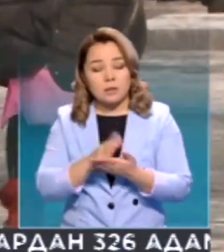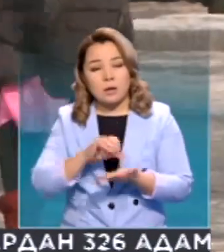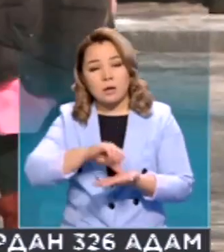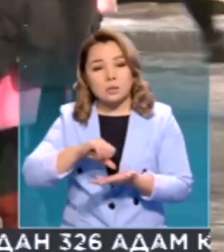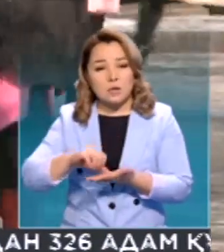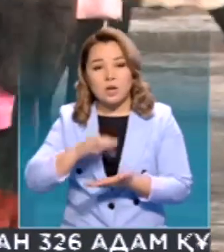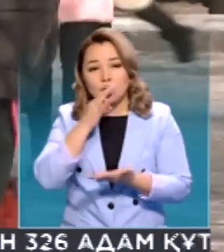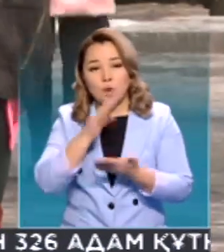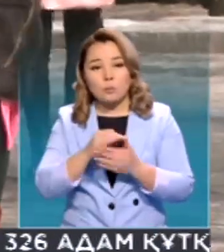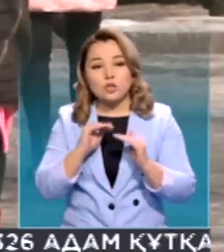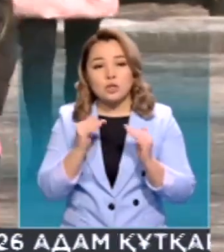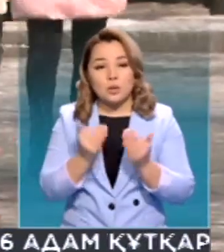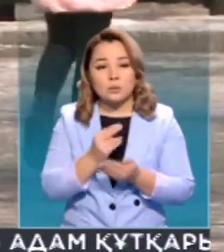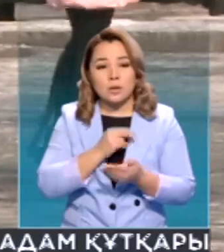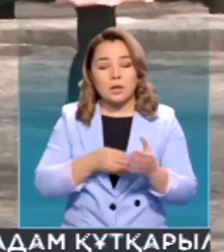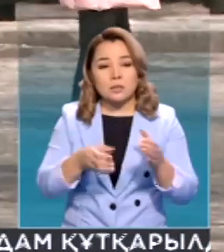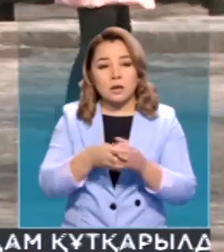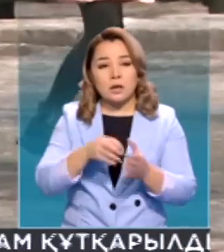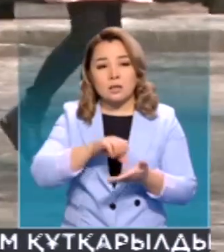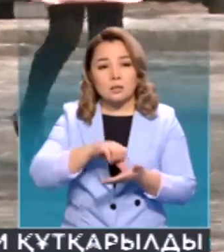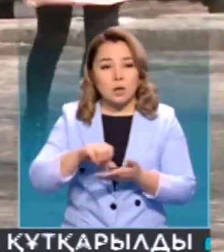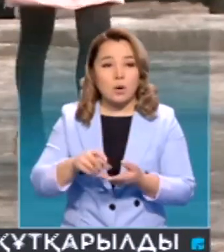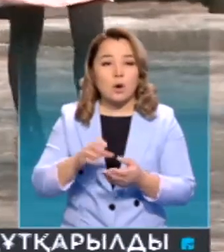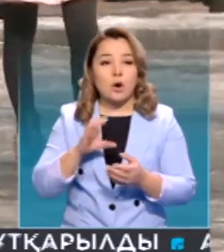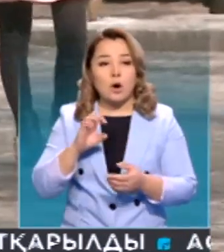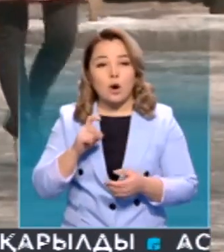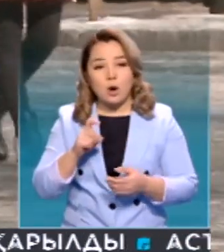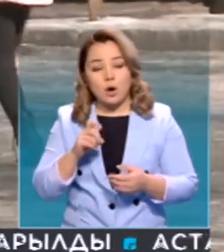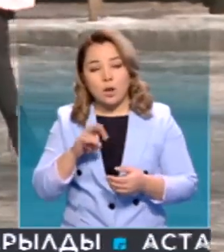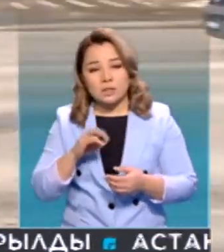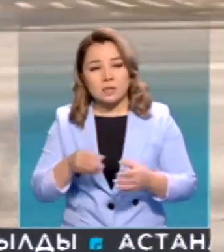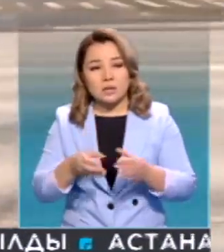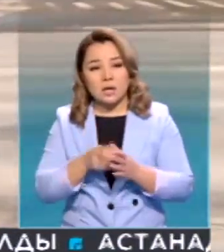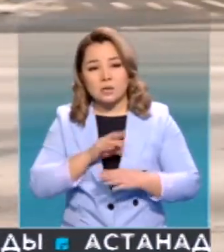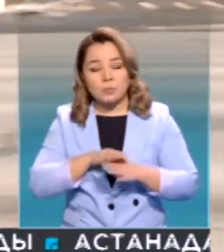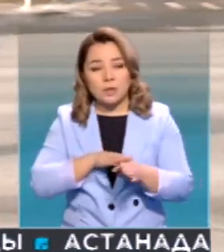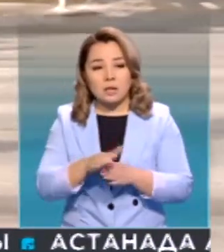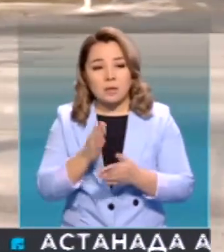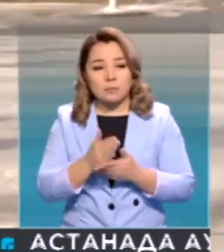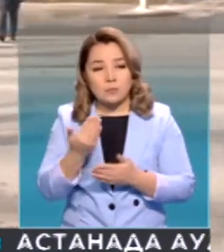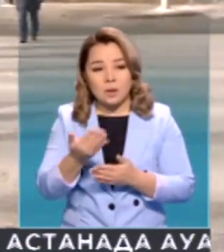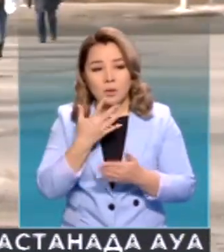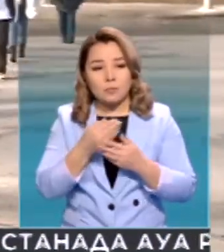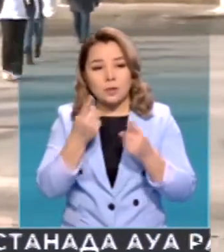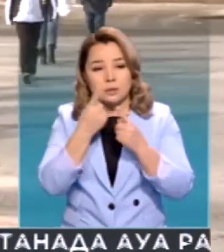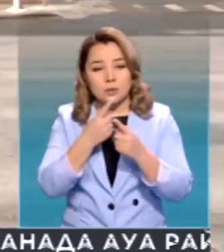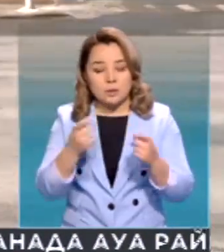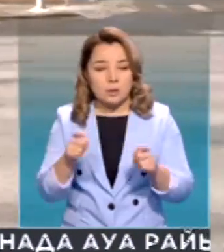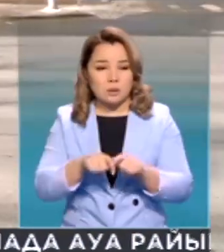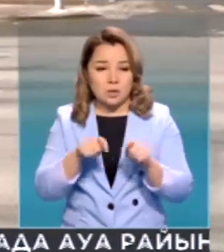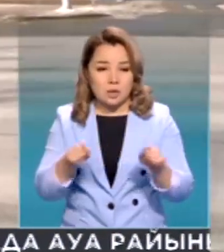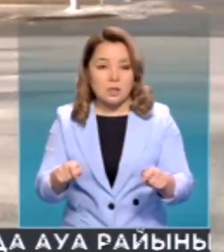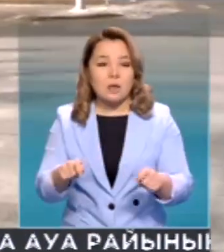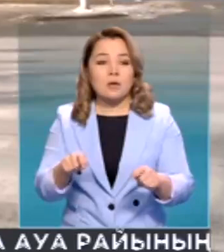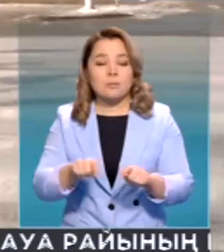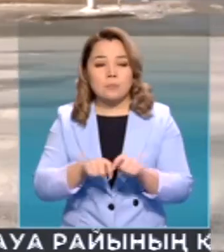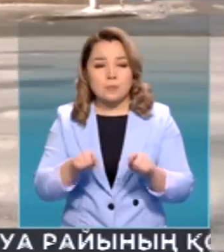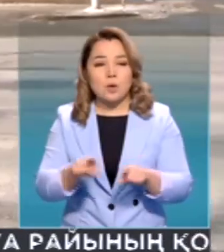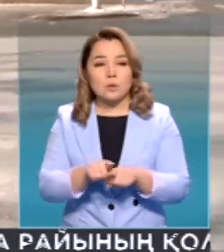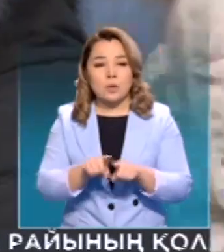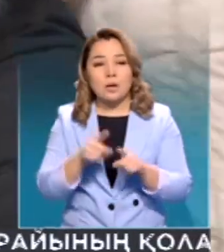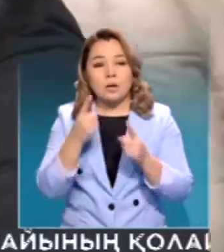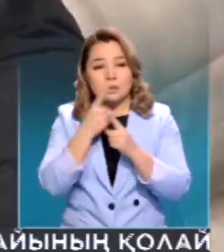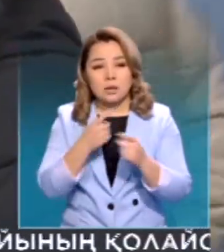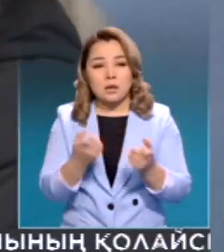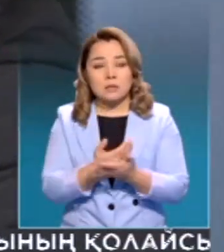қоғам мен жауапкершілігі шектеулі серіктестіктер мен холдингтерде істейтін қызметкерлер мүлкін жария етпек. Мемлекеттік кірістер комитетінің